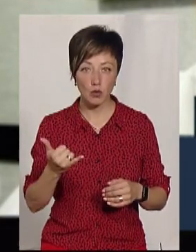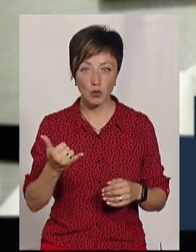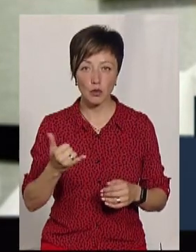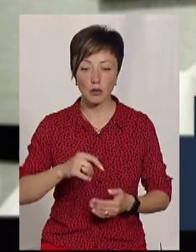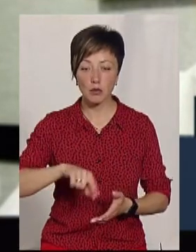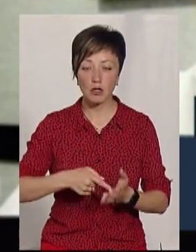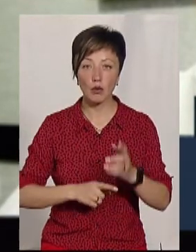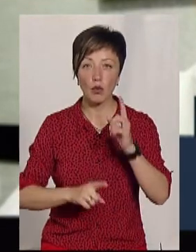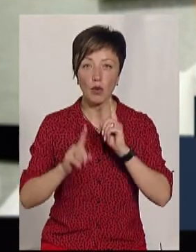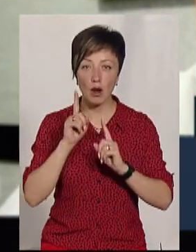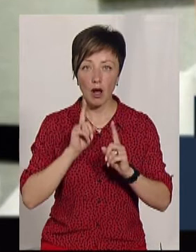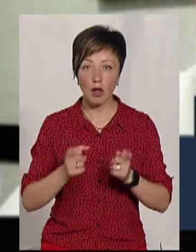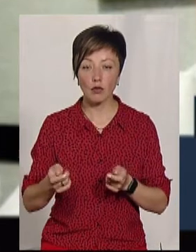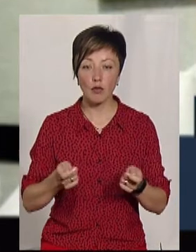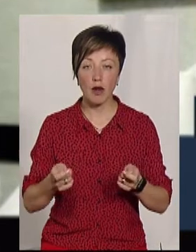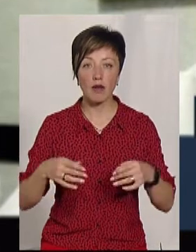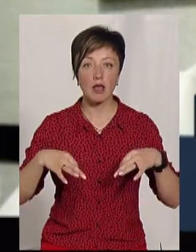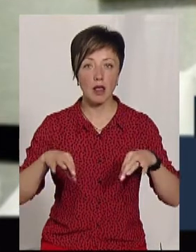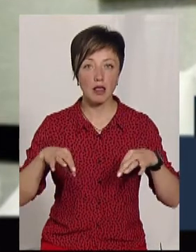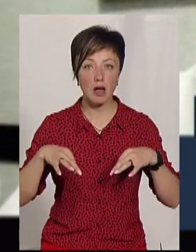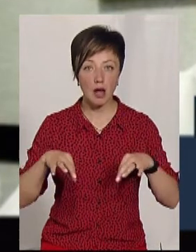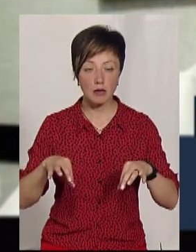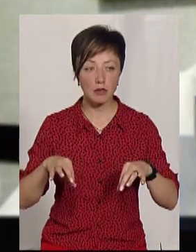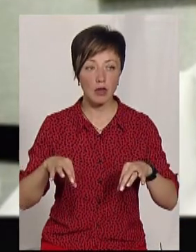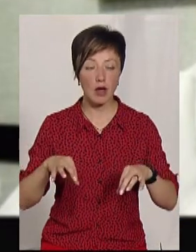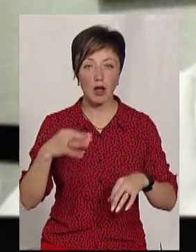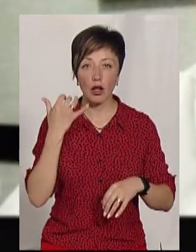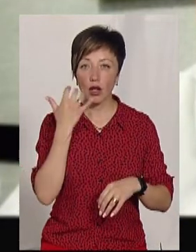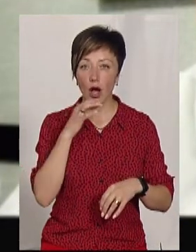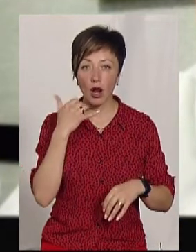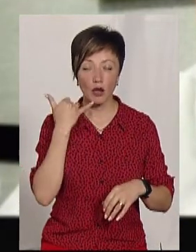в міську раду, в управління транспорту, на гарячу лінію,